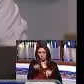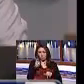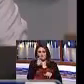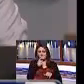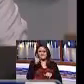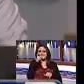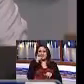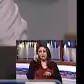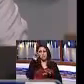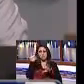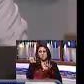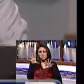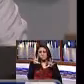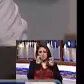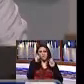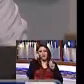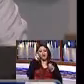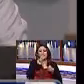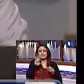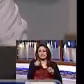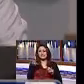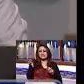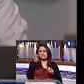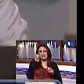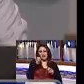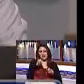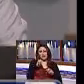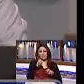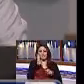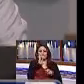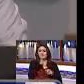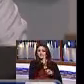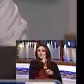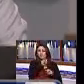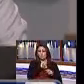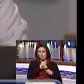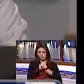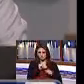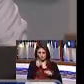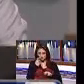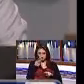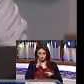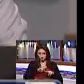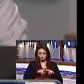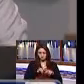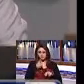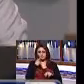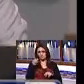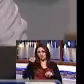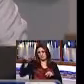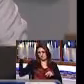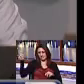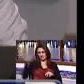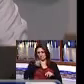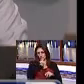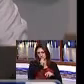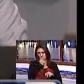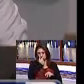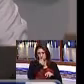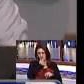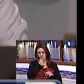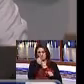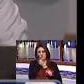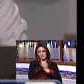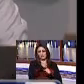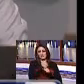واللي عمل واحدى السيدات اللي عملت هاكين على الموقع الايميل بتاعي ايضا في مجال تعمل في